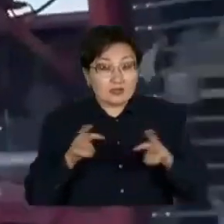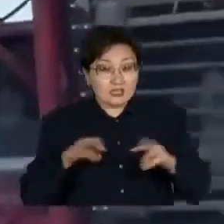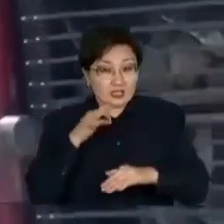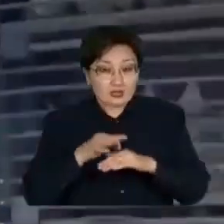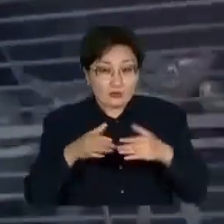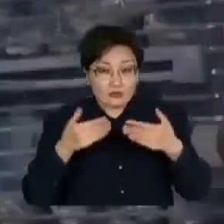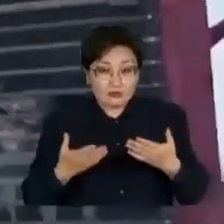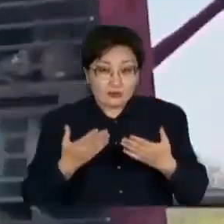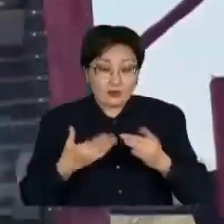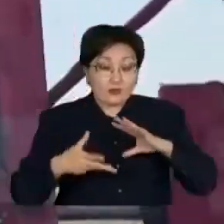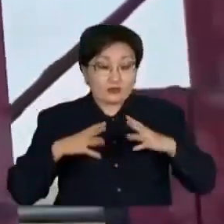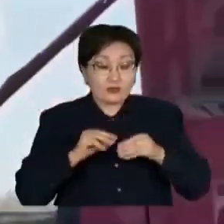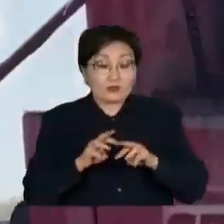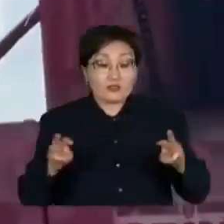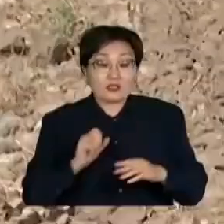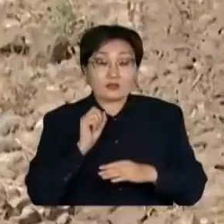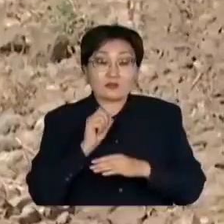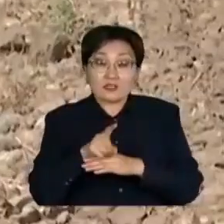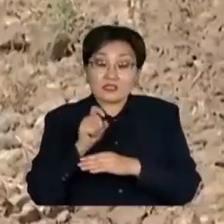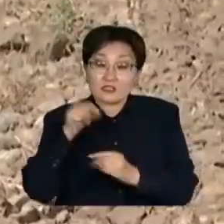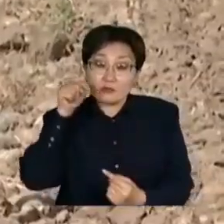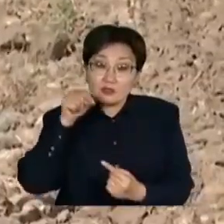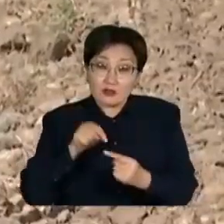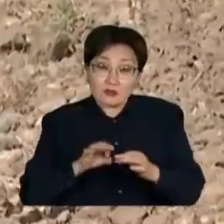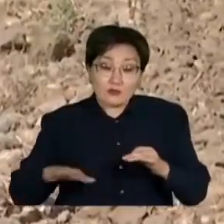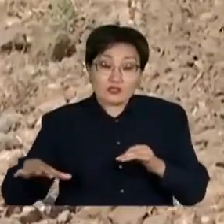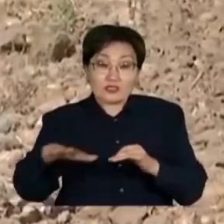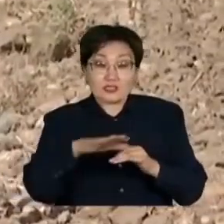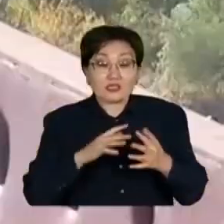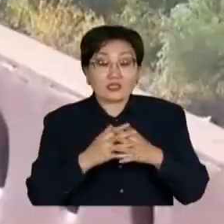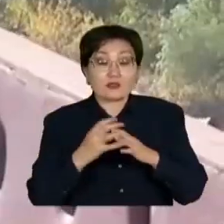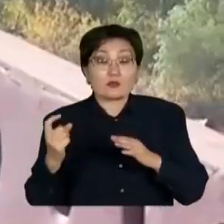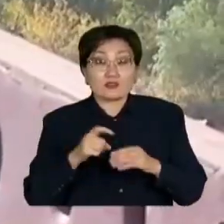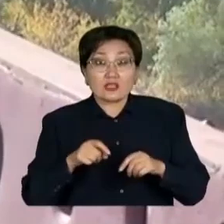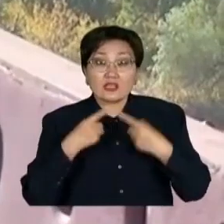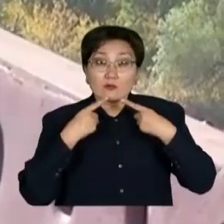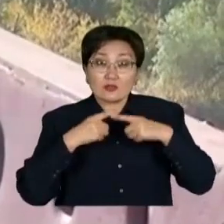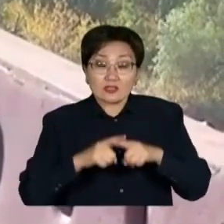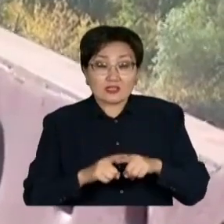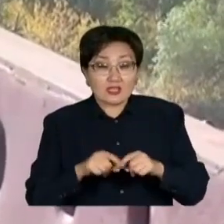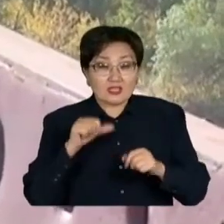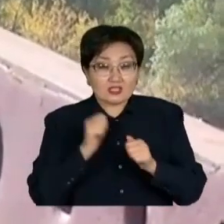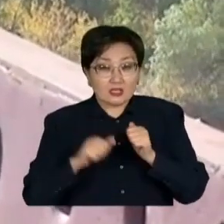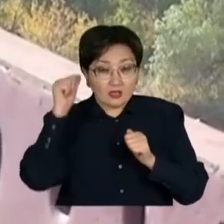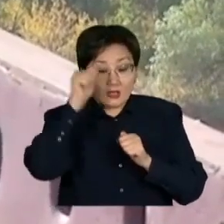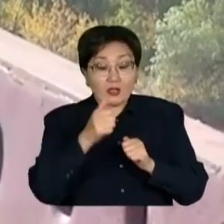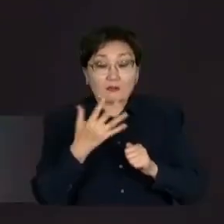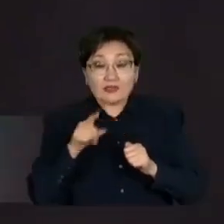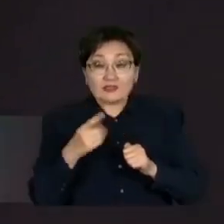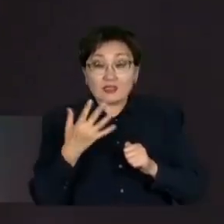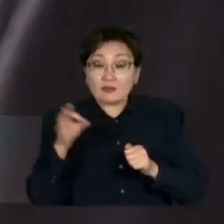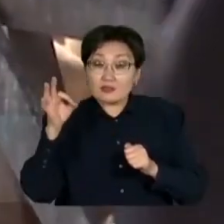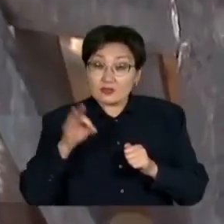жауап келмепті. Жалпы үкімет жүктеген міндеттемеге сәйкес аймақтағы агротехника жыл сайын 5,5%-ға жаңару керек екен, бірақ